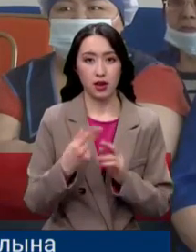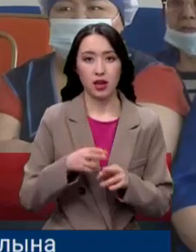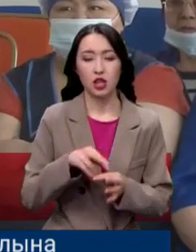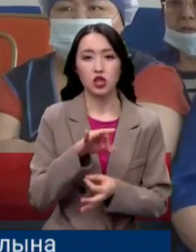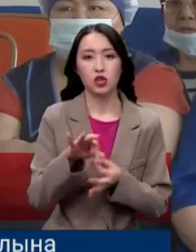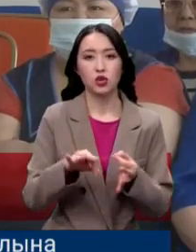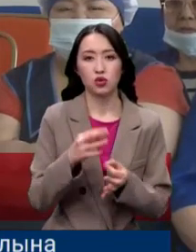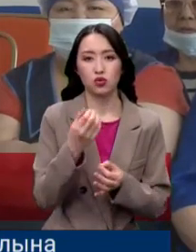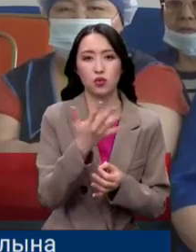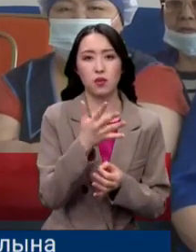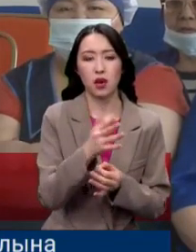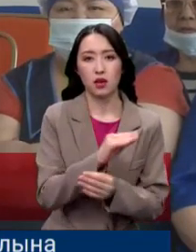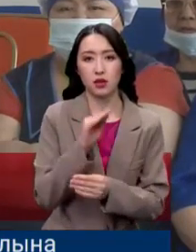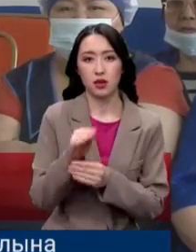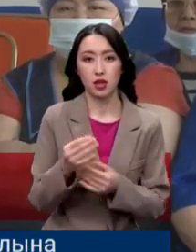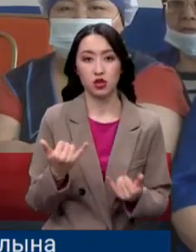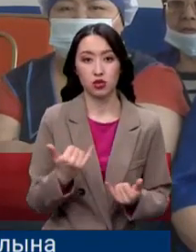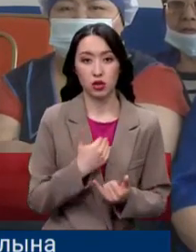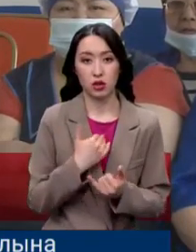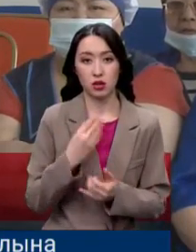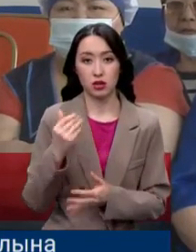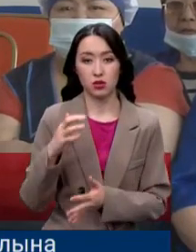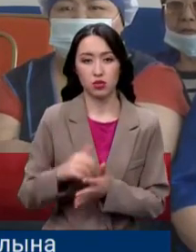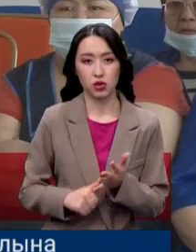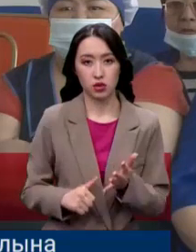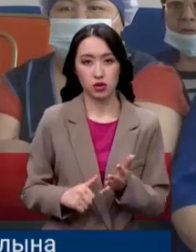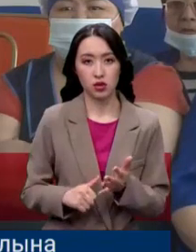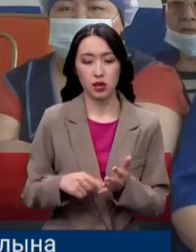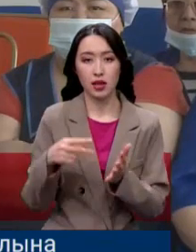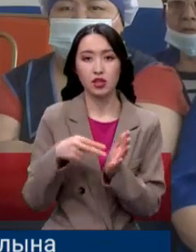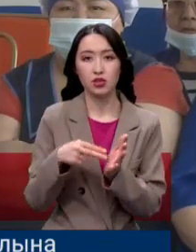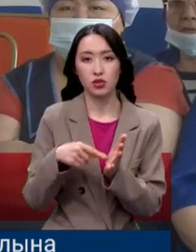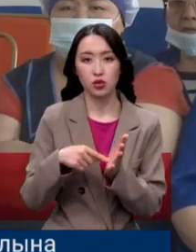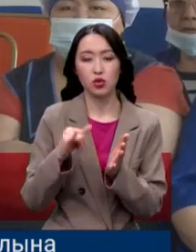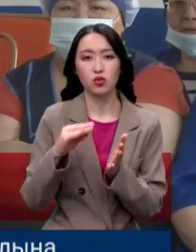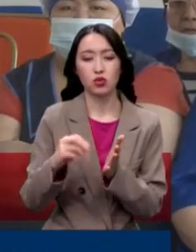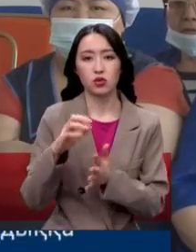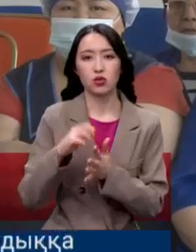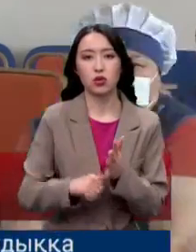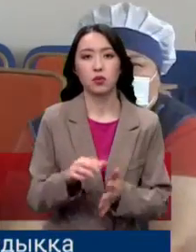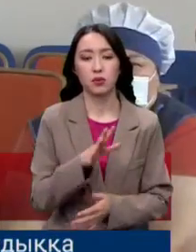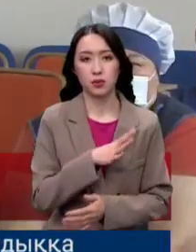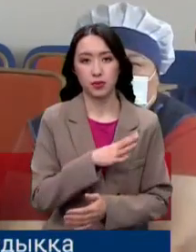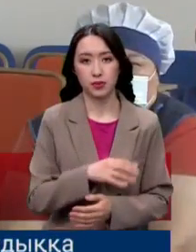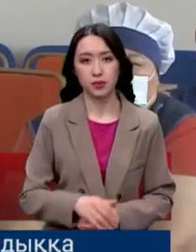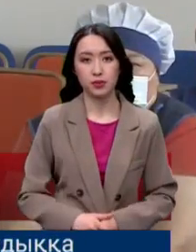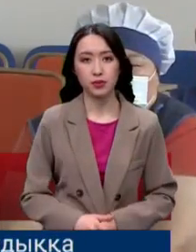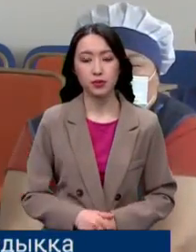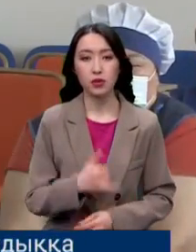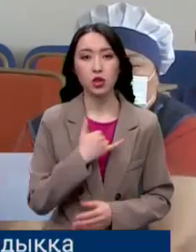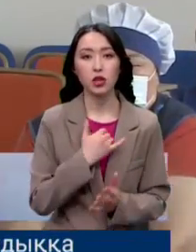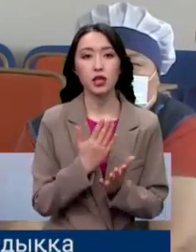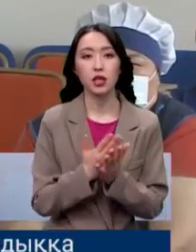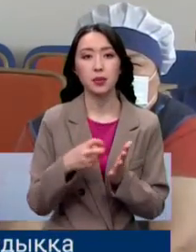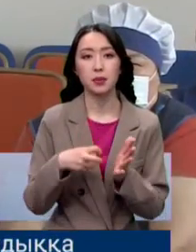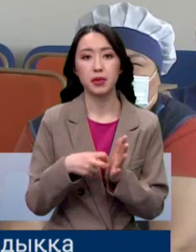еще 5 добавляли, да? И сейчас хотят удержать с них. Но с этой же суммы уже удержания были. У нас имеется письмо, я